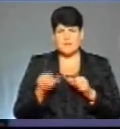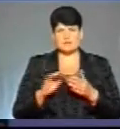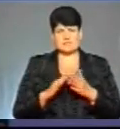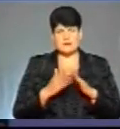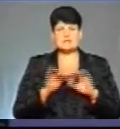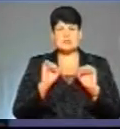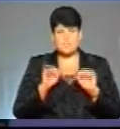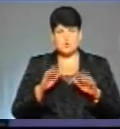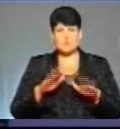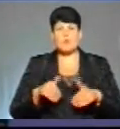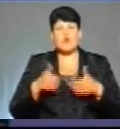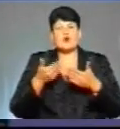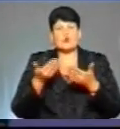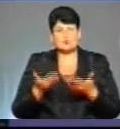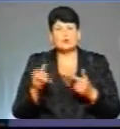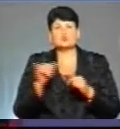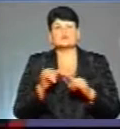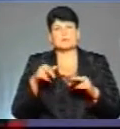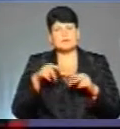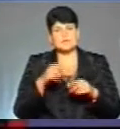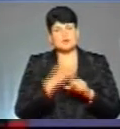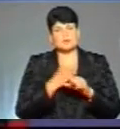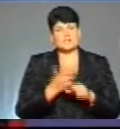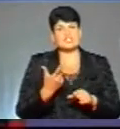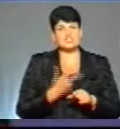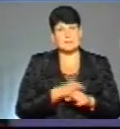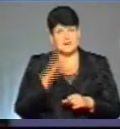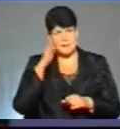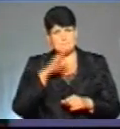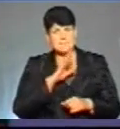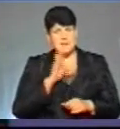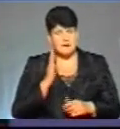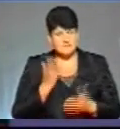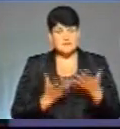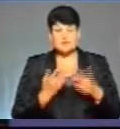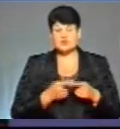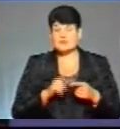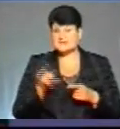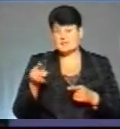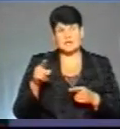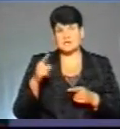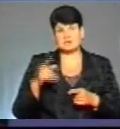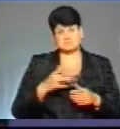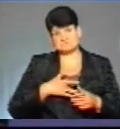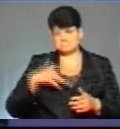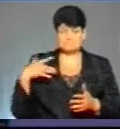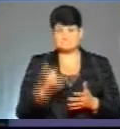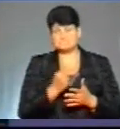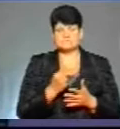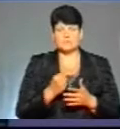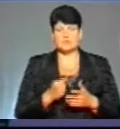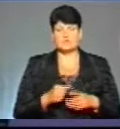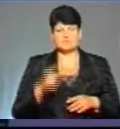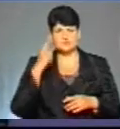може порекомендувати, де все-таки піти зробити щеплення батькам. Якщо це їхня світоглядна позиція і вони